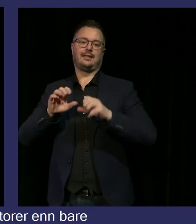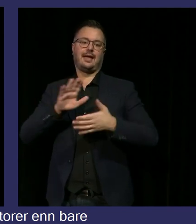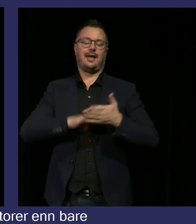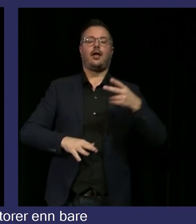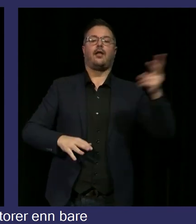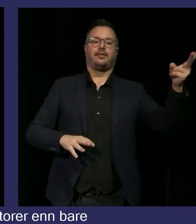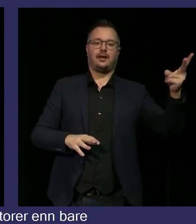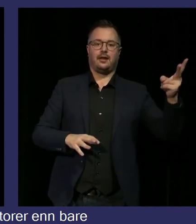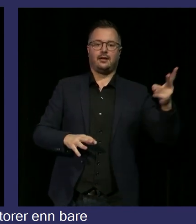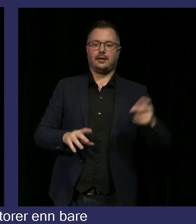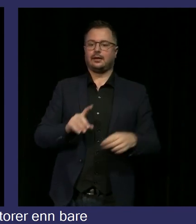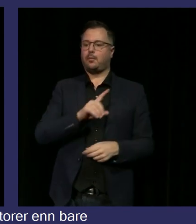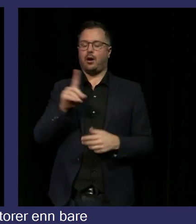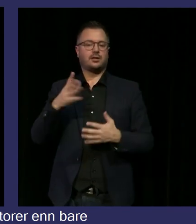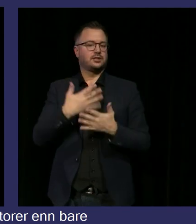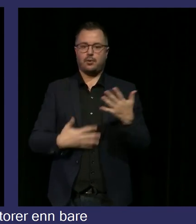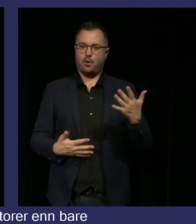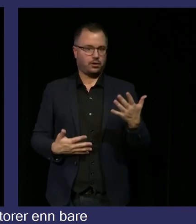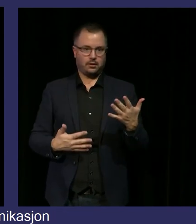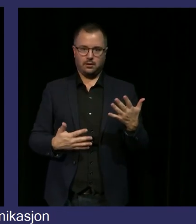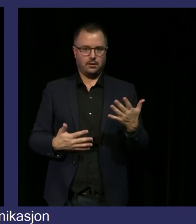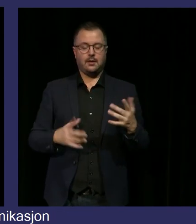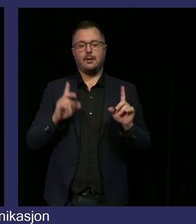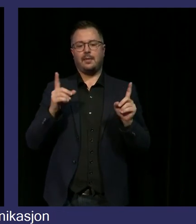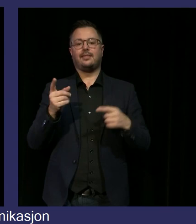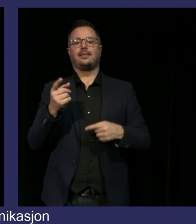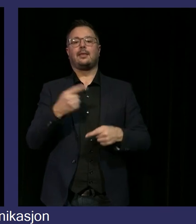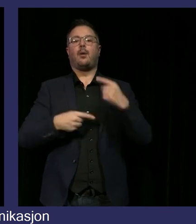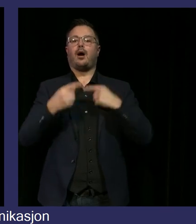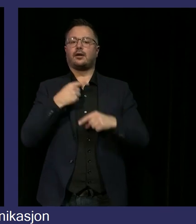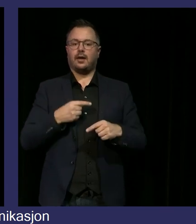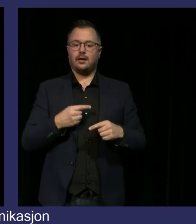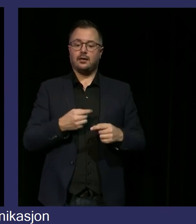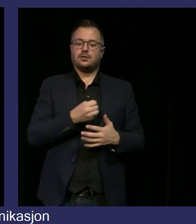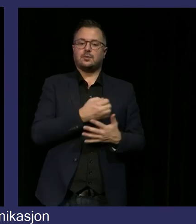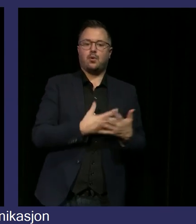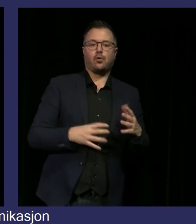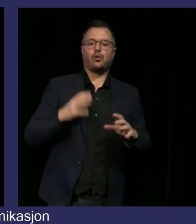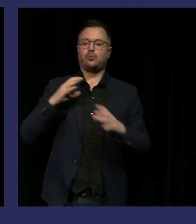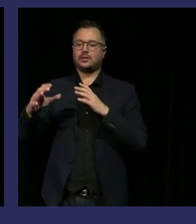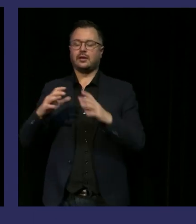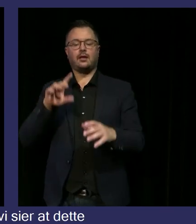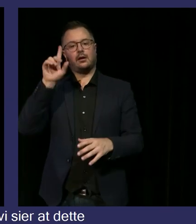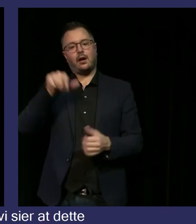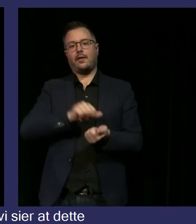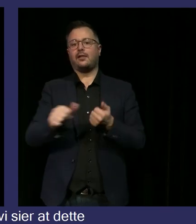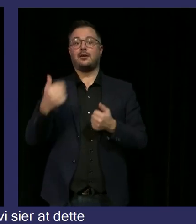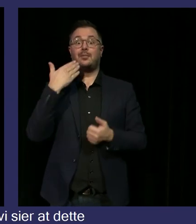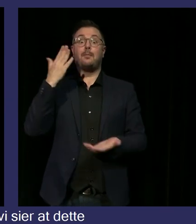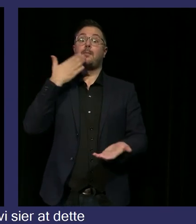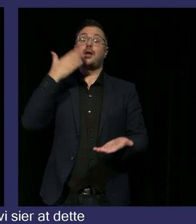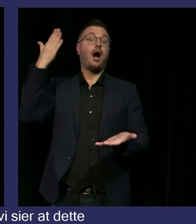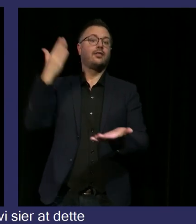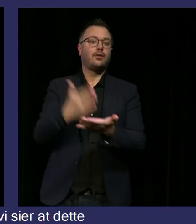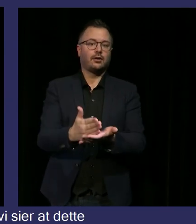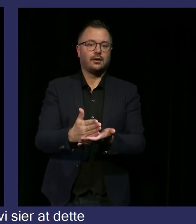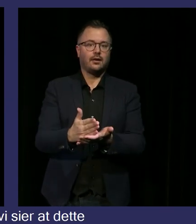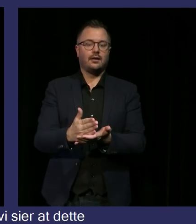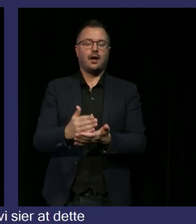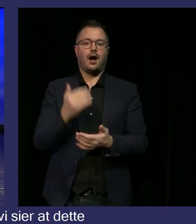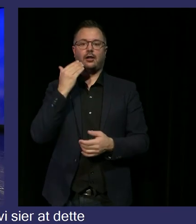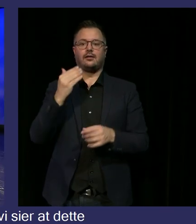enn bare det språklige å gjøre. Men det klart at da vi tilbake til det samme. Språk og kommunikasjon kan egentlig aldri bli bra nok. Altså, vi kommer aldri til et punkt hvor vi sier at